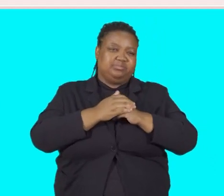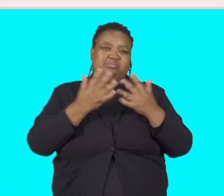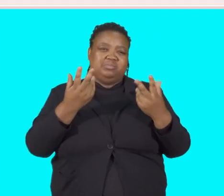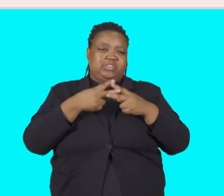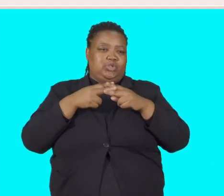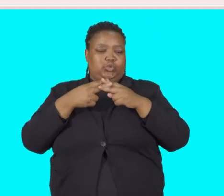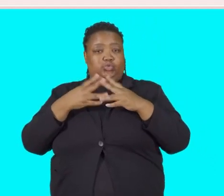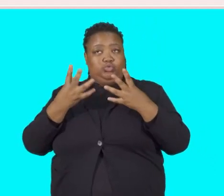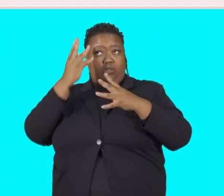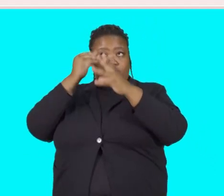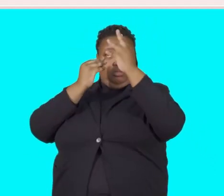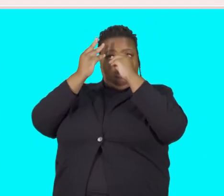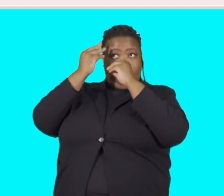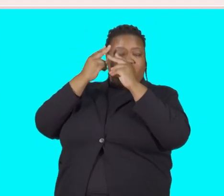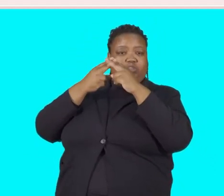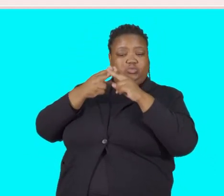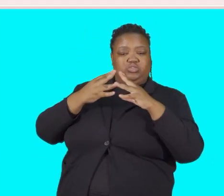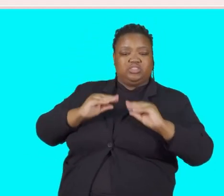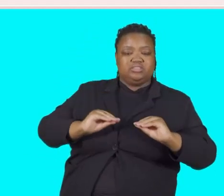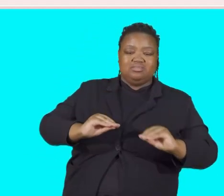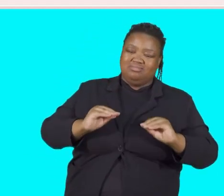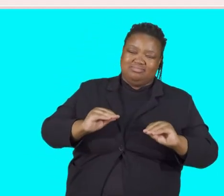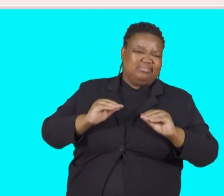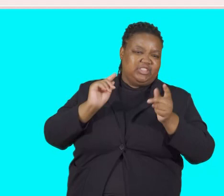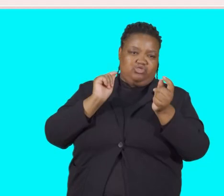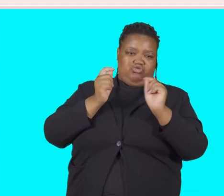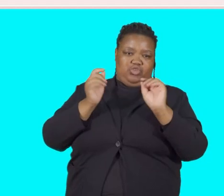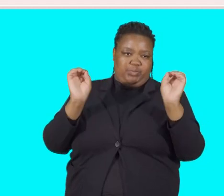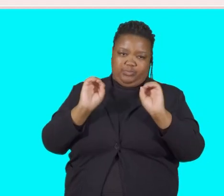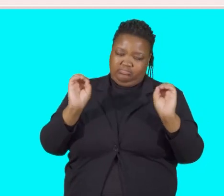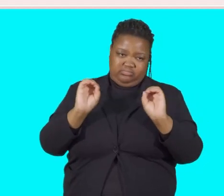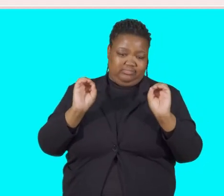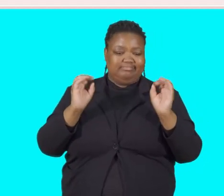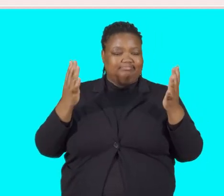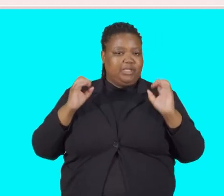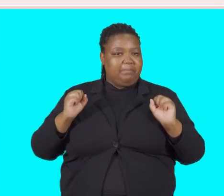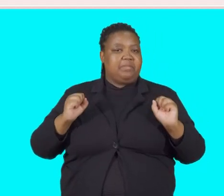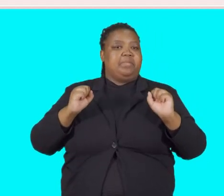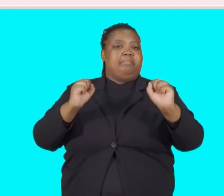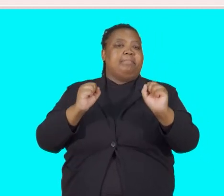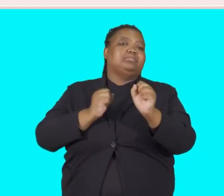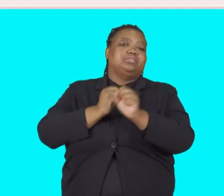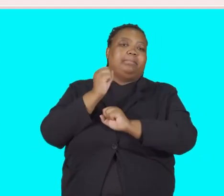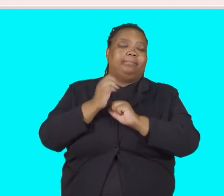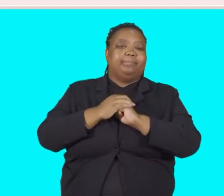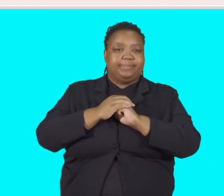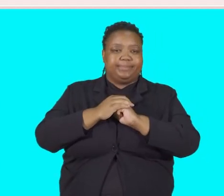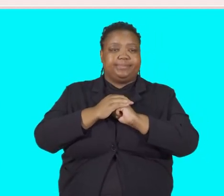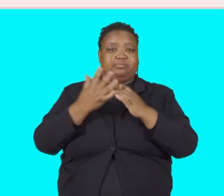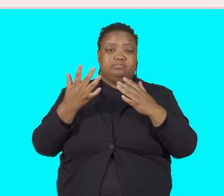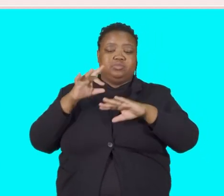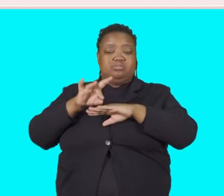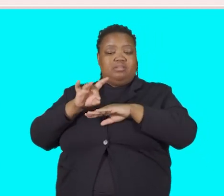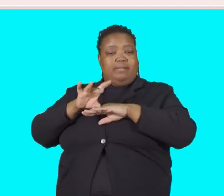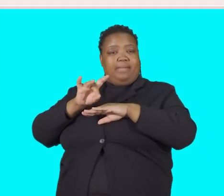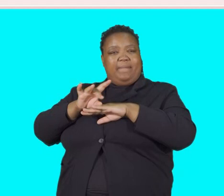nokufundisa nalapho akukho tshintsho kusasetyenziswa eza zixhobo bezikade zisetyenziswa. Ucebiso oluvela